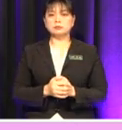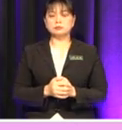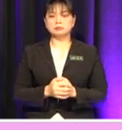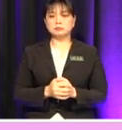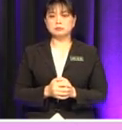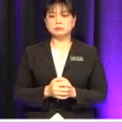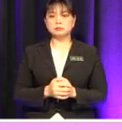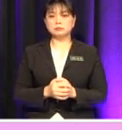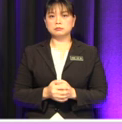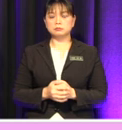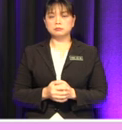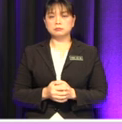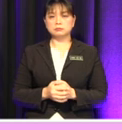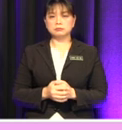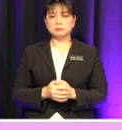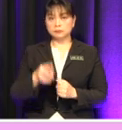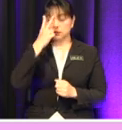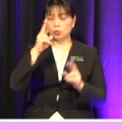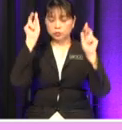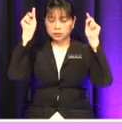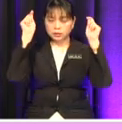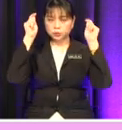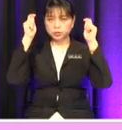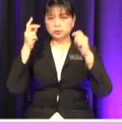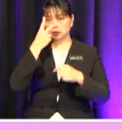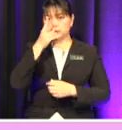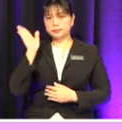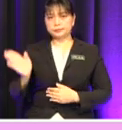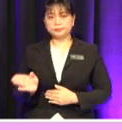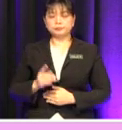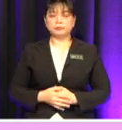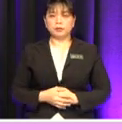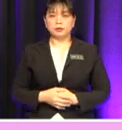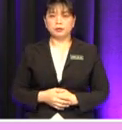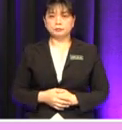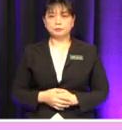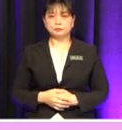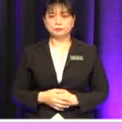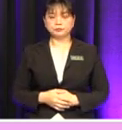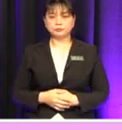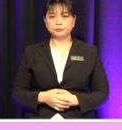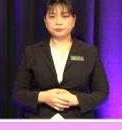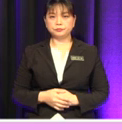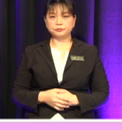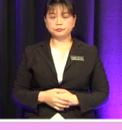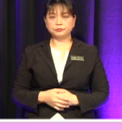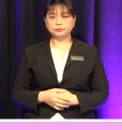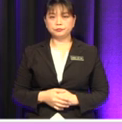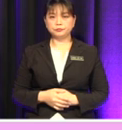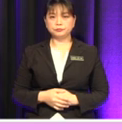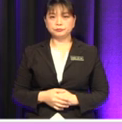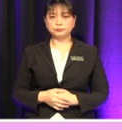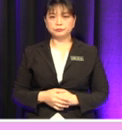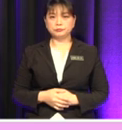manusia sokongan dan pergerakan Kawal atau sistem tubuh manusia fungsi sistem